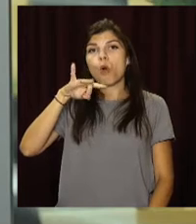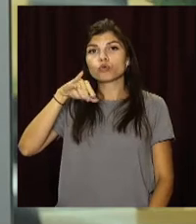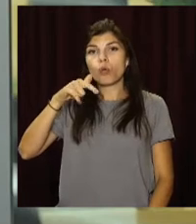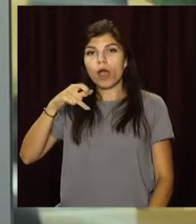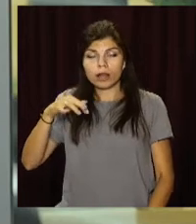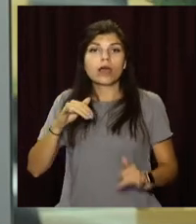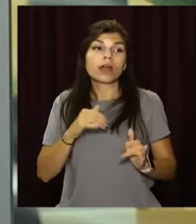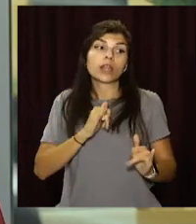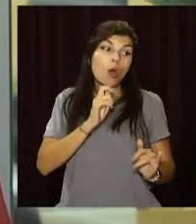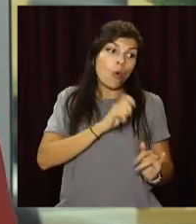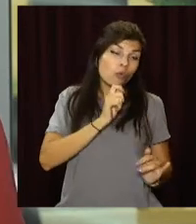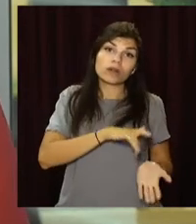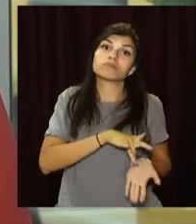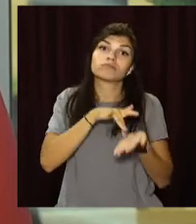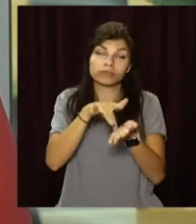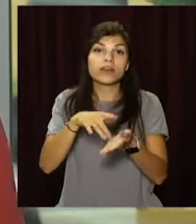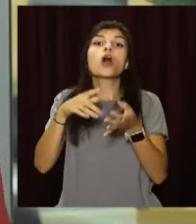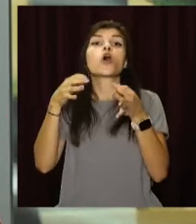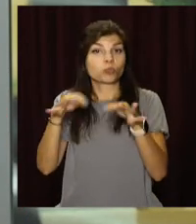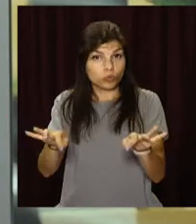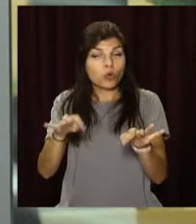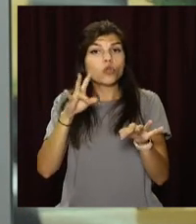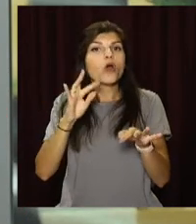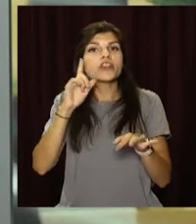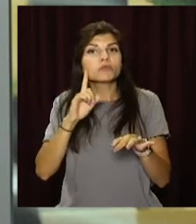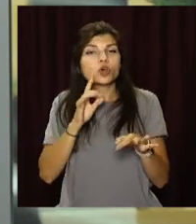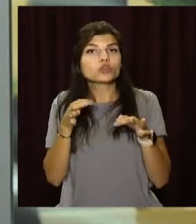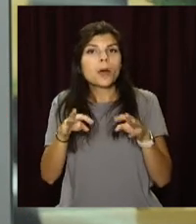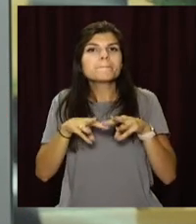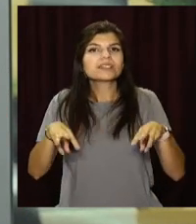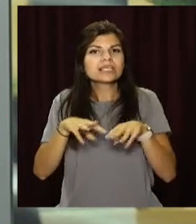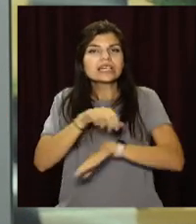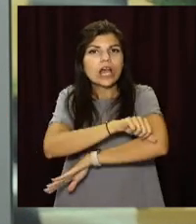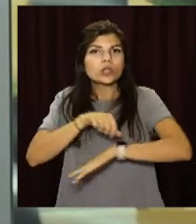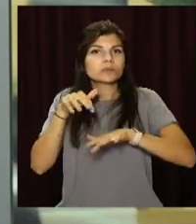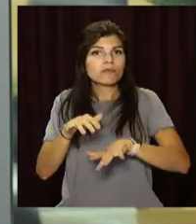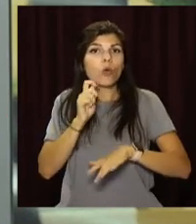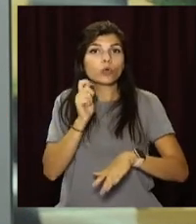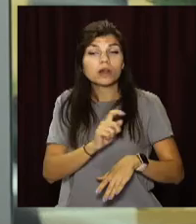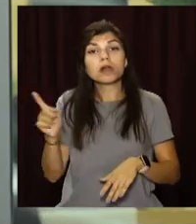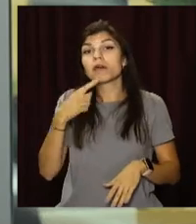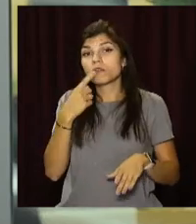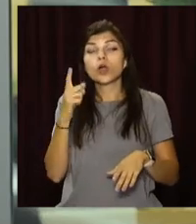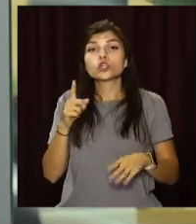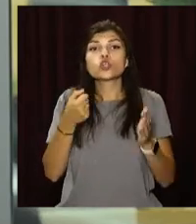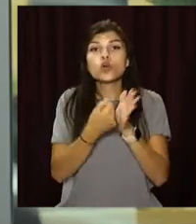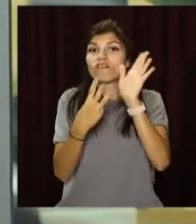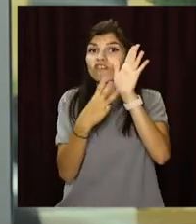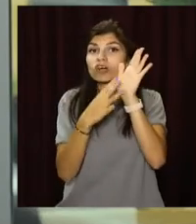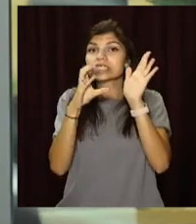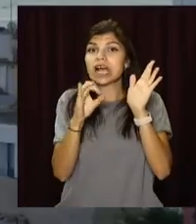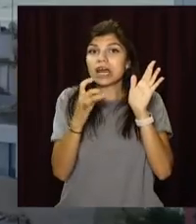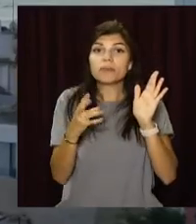для українців, але тимчасово. Дозвіл, повідомляють у Міністерстві закордонних справ України, діятиме до 8